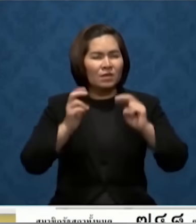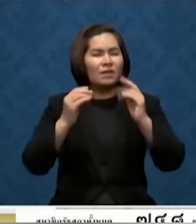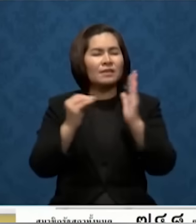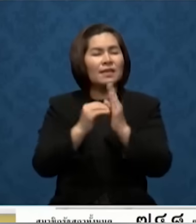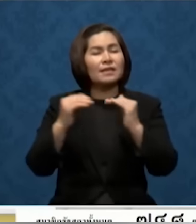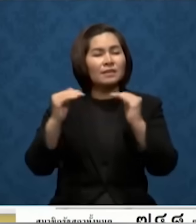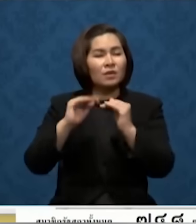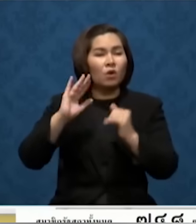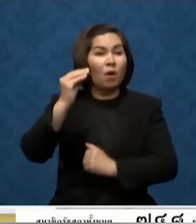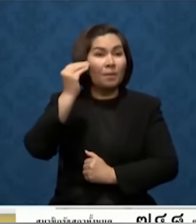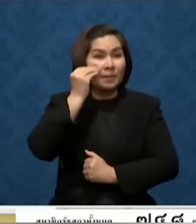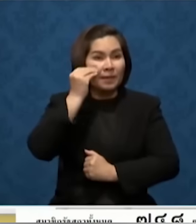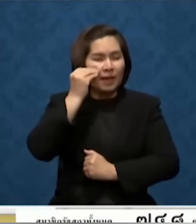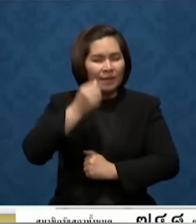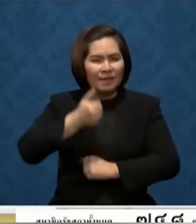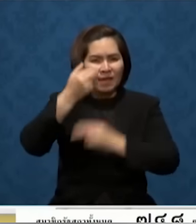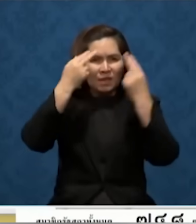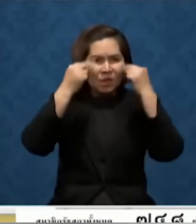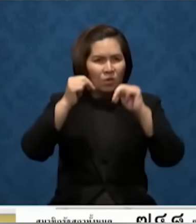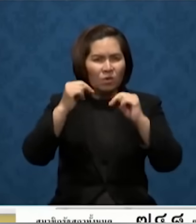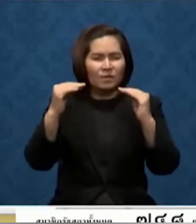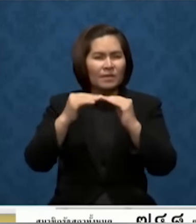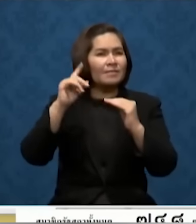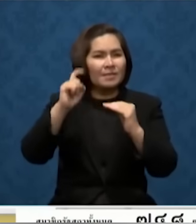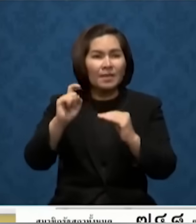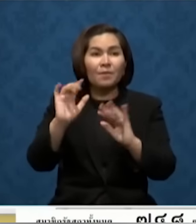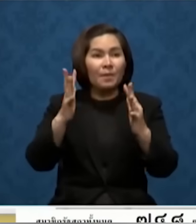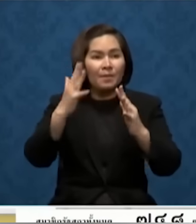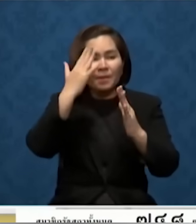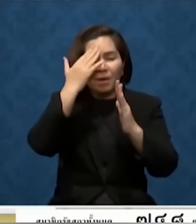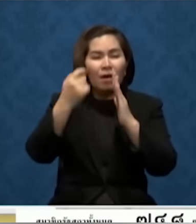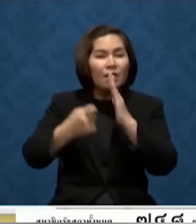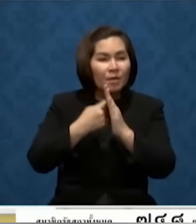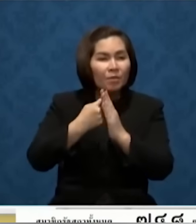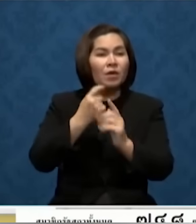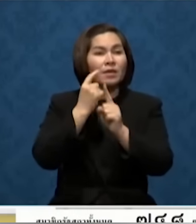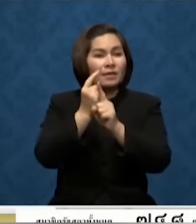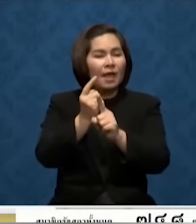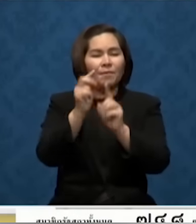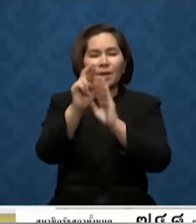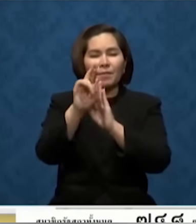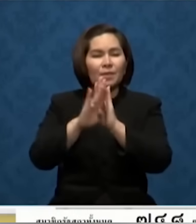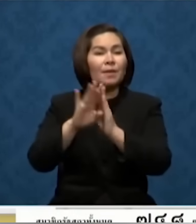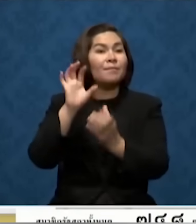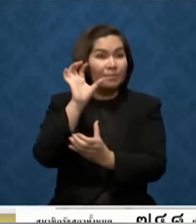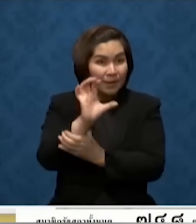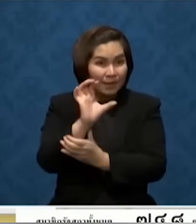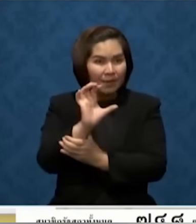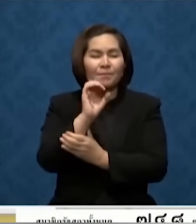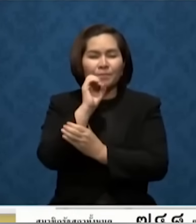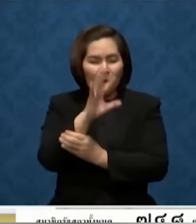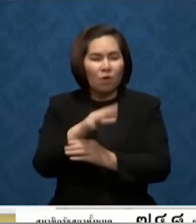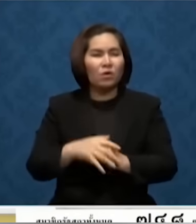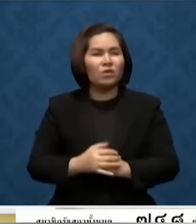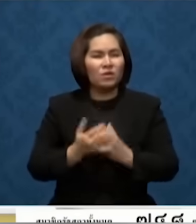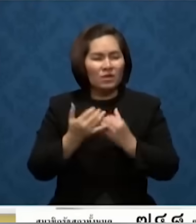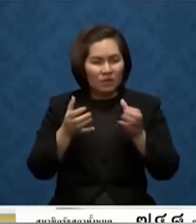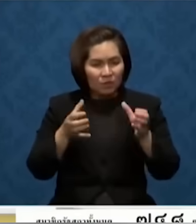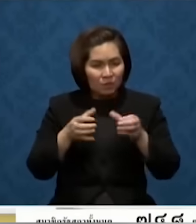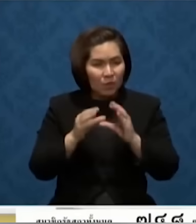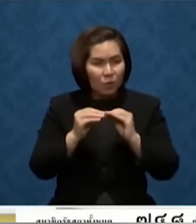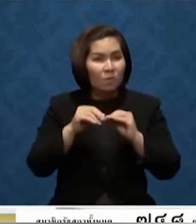ทธิ์ในการที่จะมาเป็นนายกรัฐมนตรีอีกเพราะข้อบังคับได้ระบุไว้ว่าสมัยนี้เสนอไม่